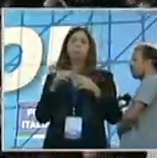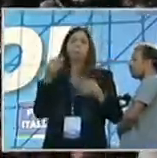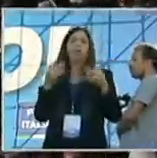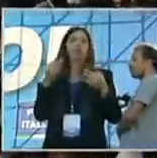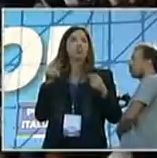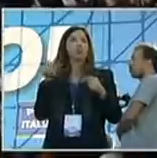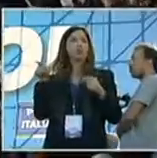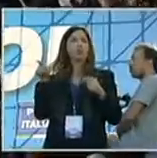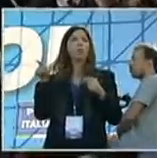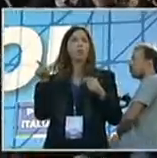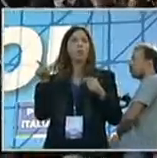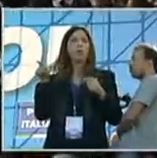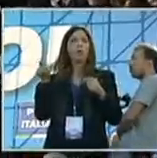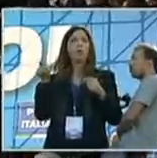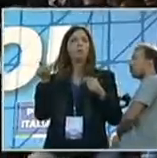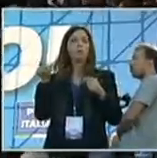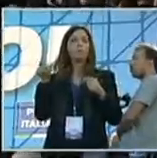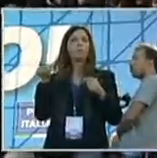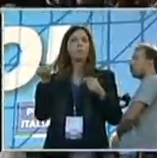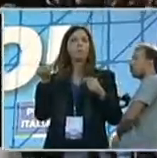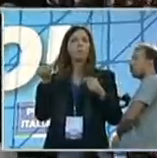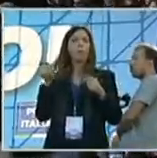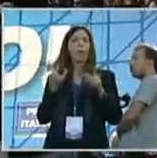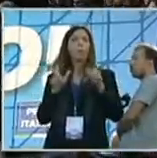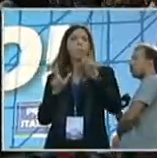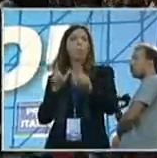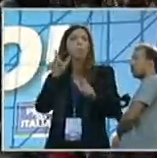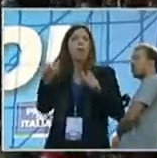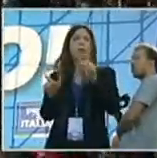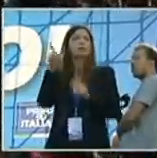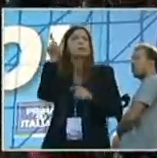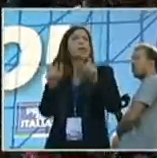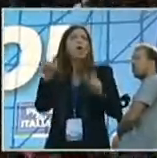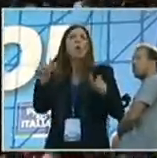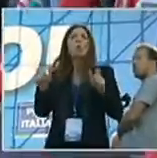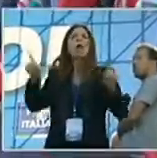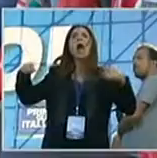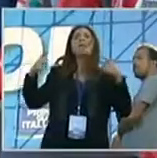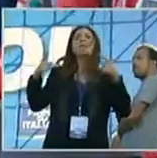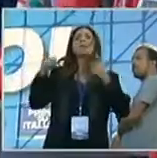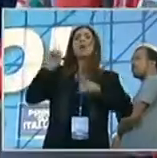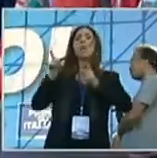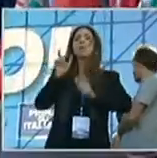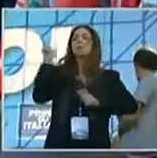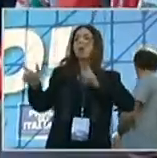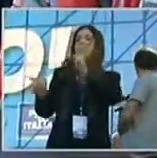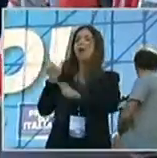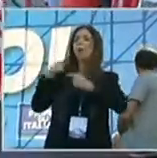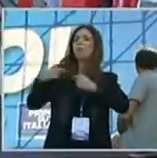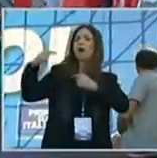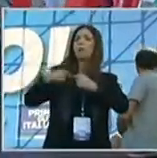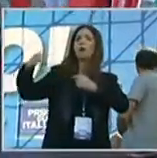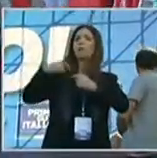che non ha mai smesso di perseguitare gli avversari politici. E io qui non